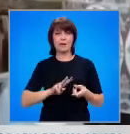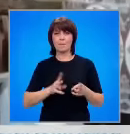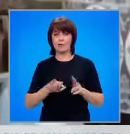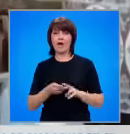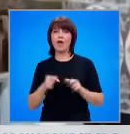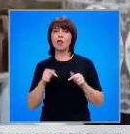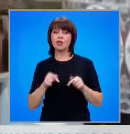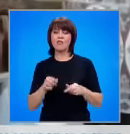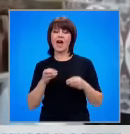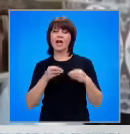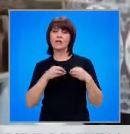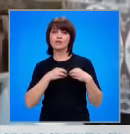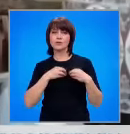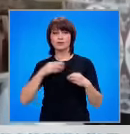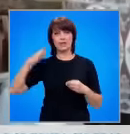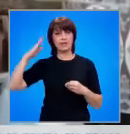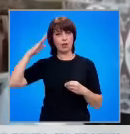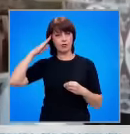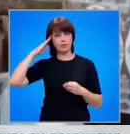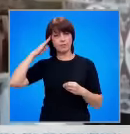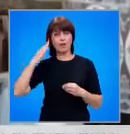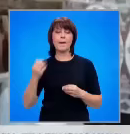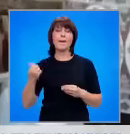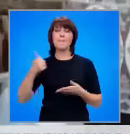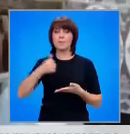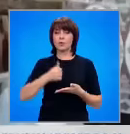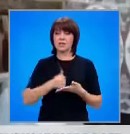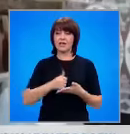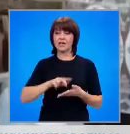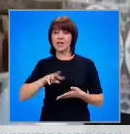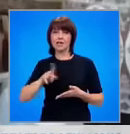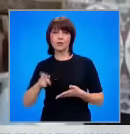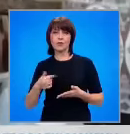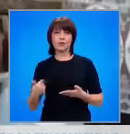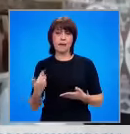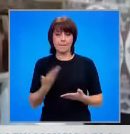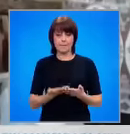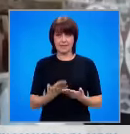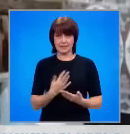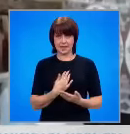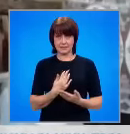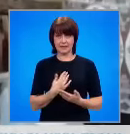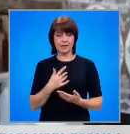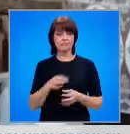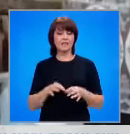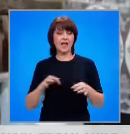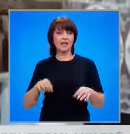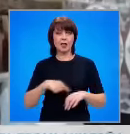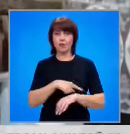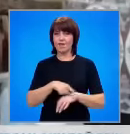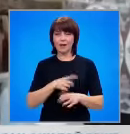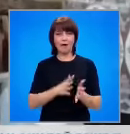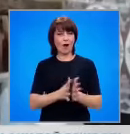било чувство за служба на другите, поставяне на другите пред себе си. Мисля, че много дълго време хората оценяваха